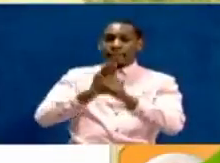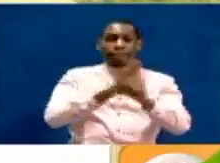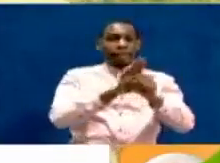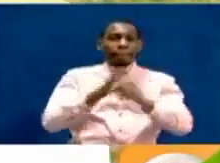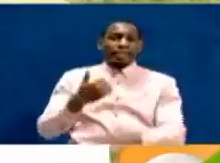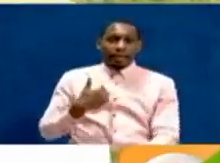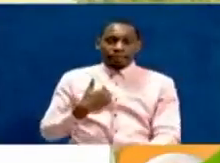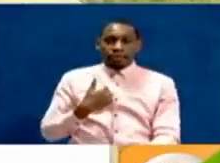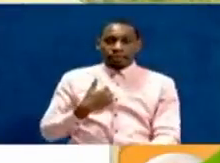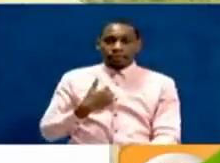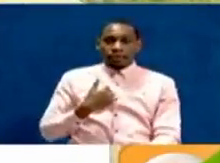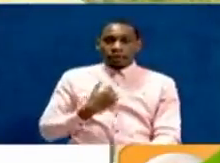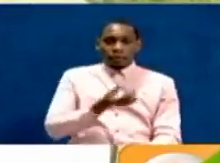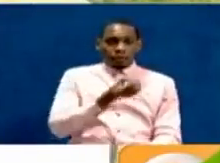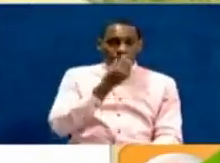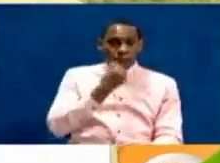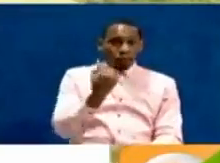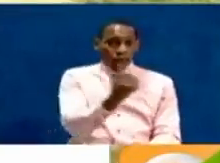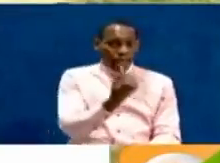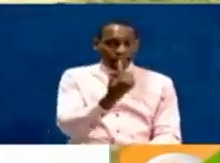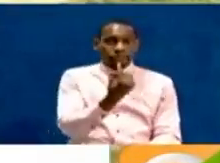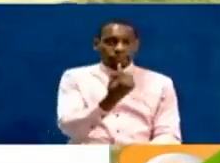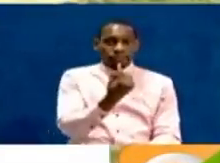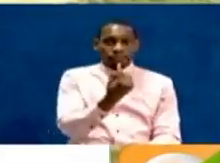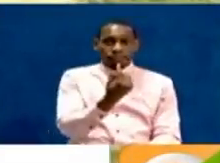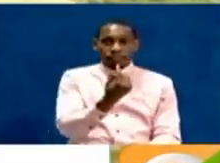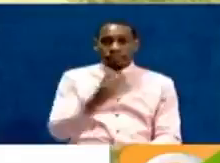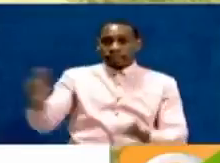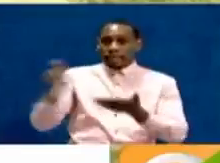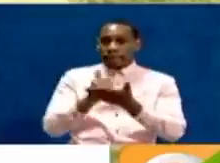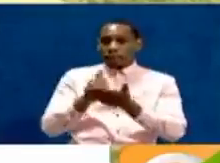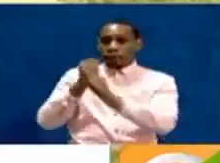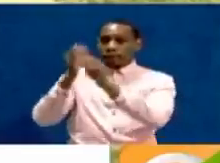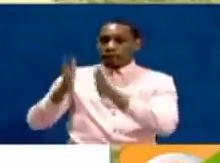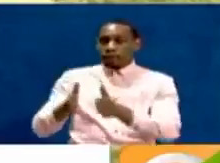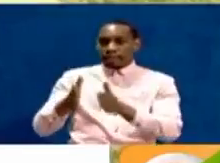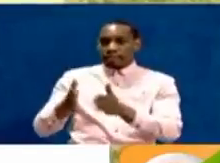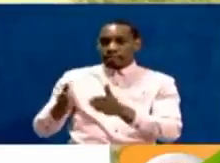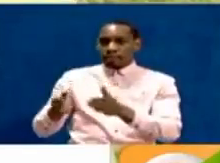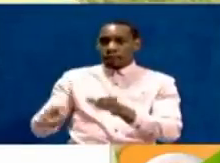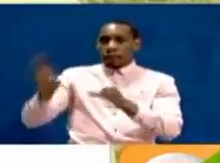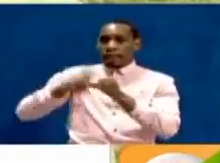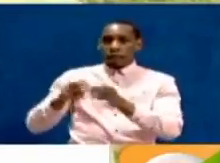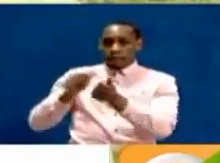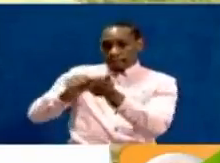sana. Serial peke yake ilikuwa na ajiri wafanye kazi ya kubeba mahindi